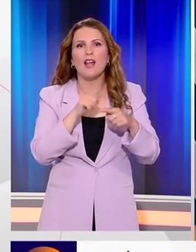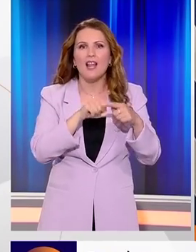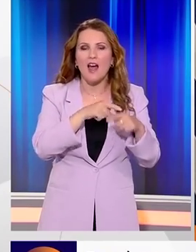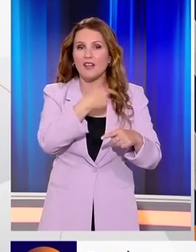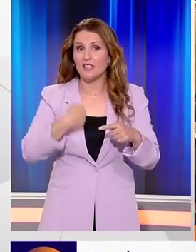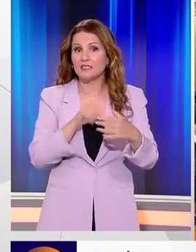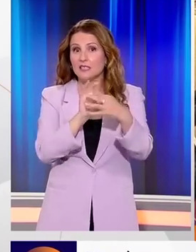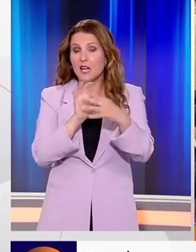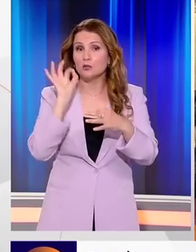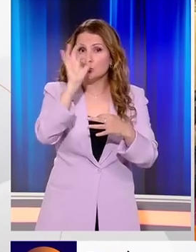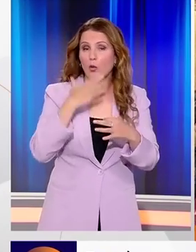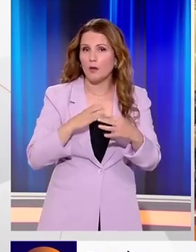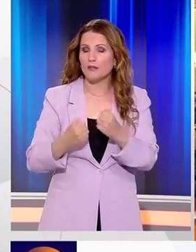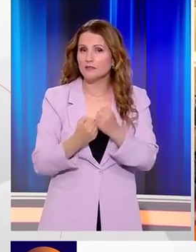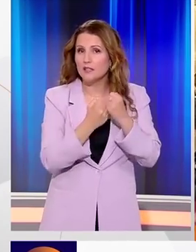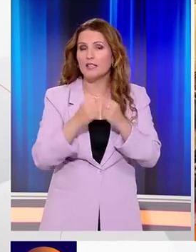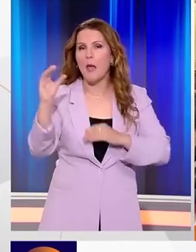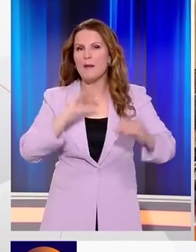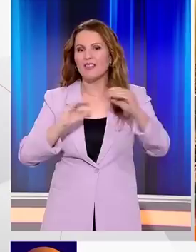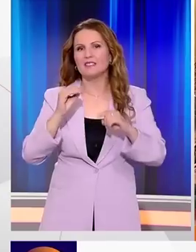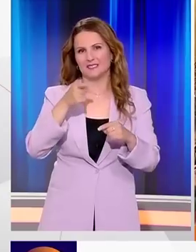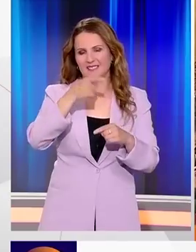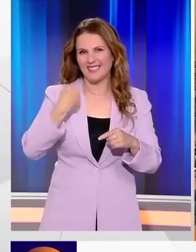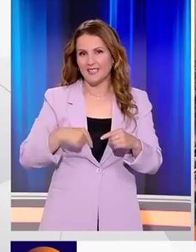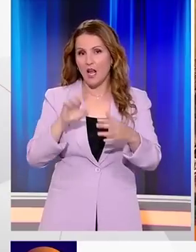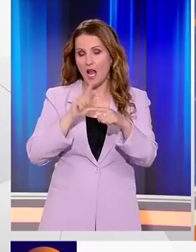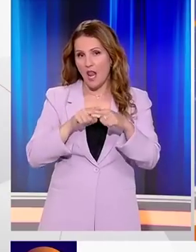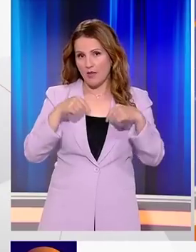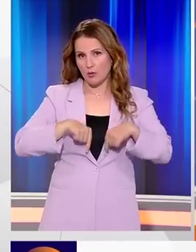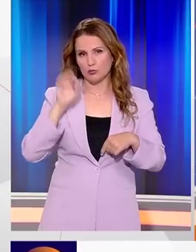ελληνοκινέζικης συνεργασίας και η ενίσχυση των κινέζικων επενδύσεων.